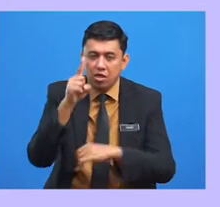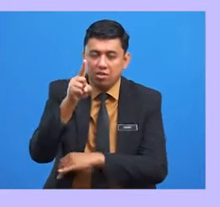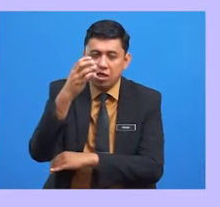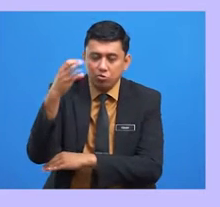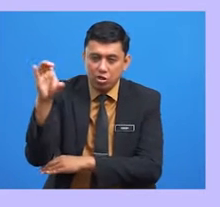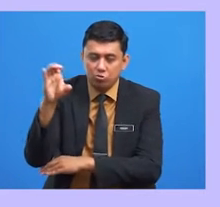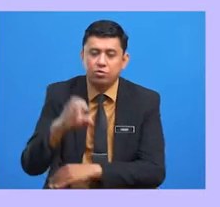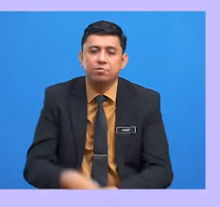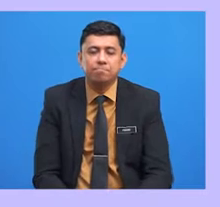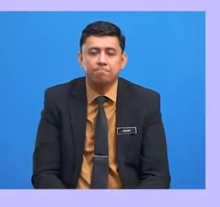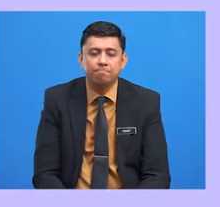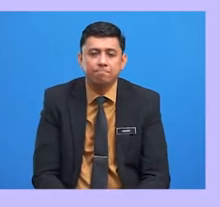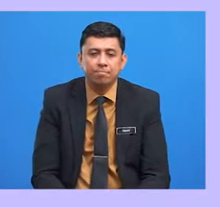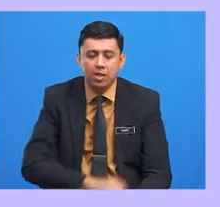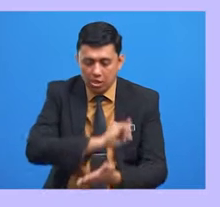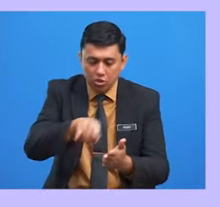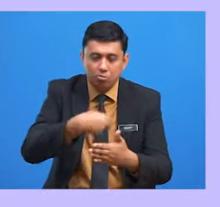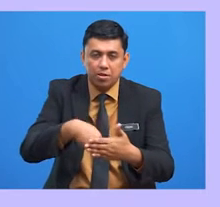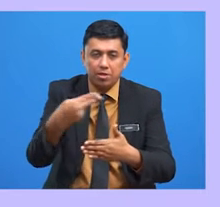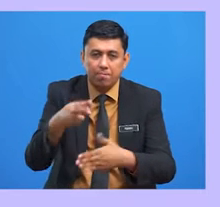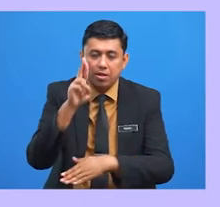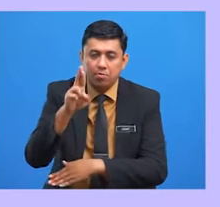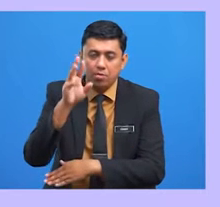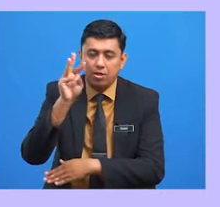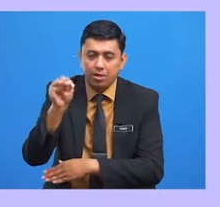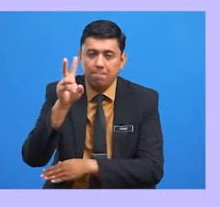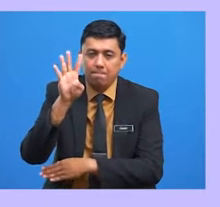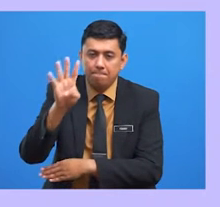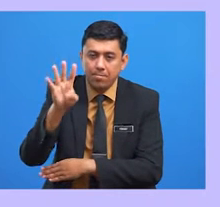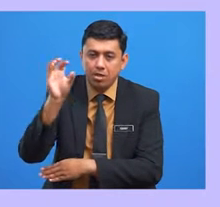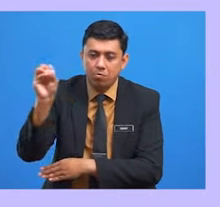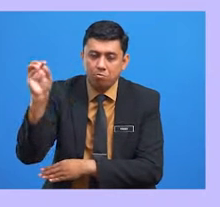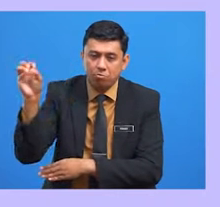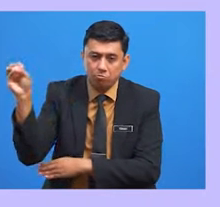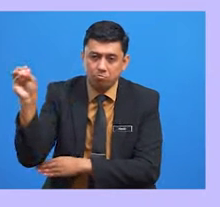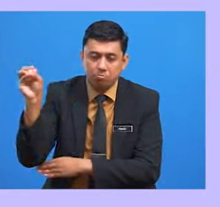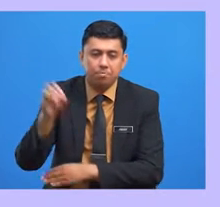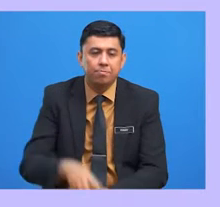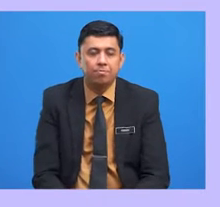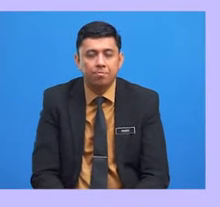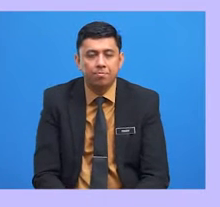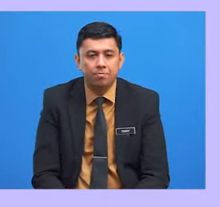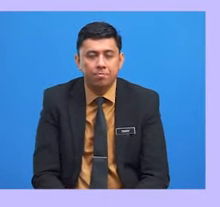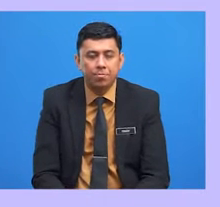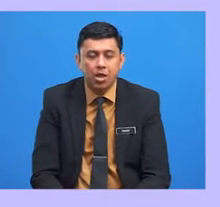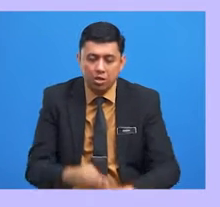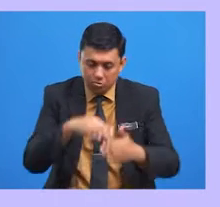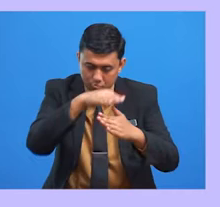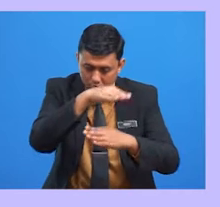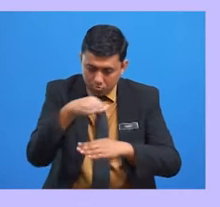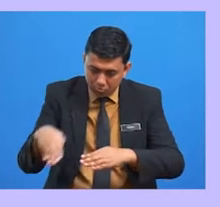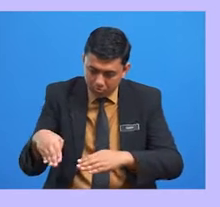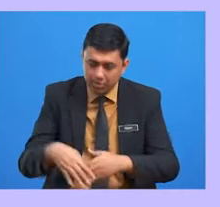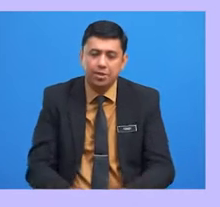unit. Oleh itu, jumlah hasil yang diperolehi RM4,000. Jika harga barang diturunkan